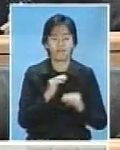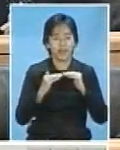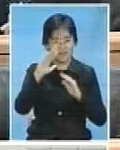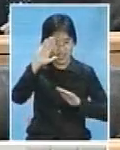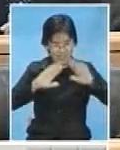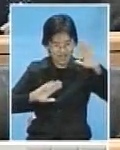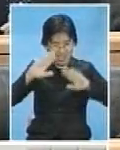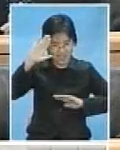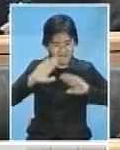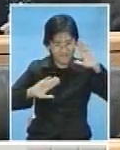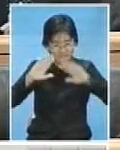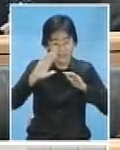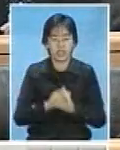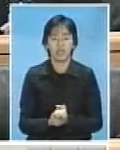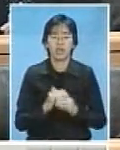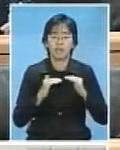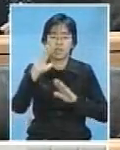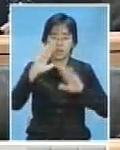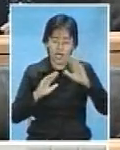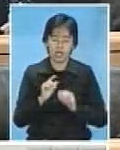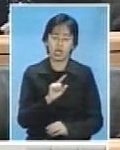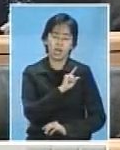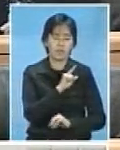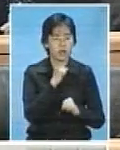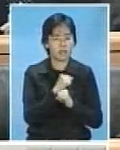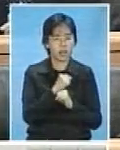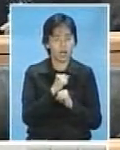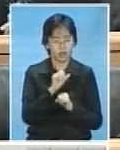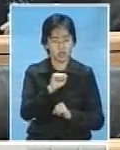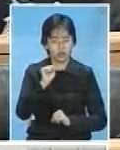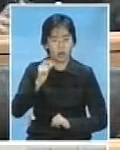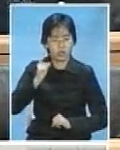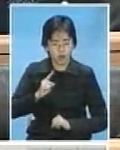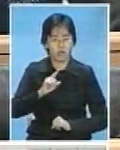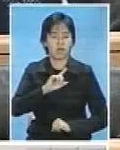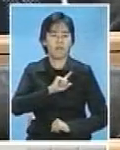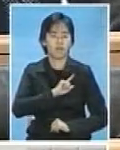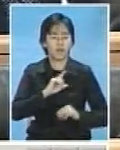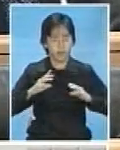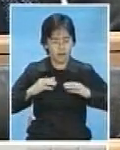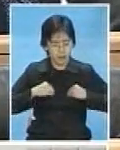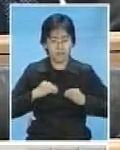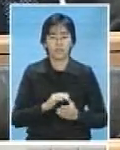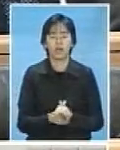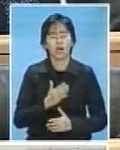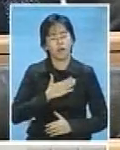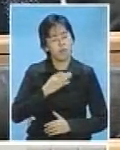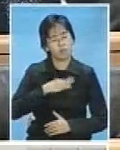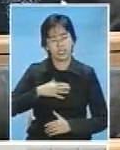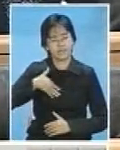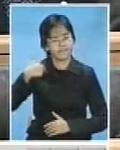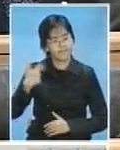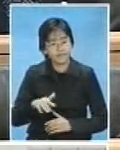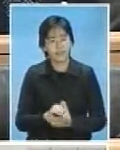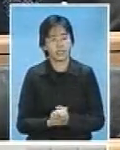ตยเนี่ยท่านควรที่จะเคารพการทำหน้าที่ของสมาชิกสภากระผมไม่สบายใจนะครับที่